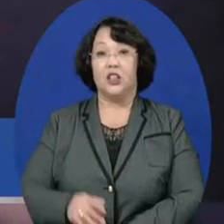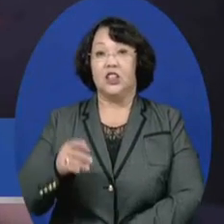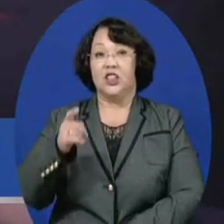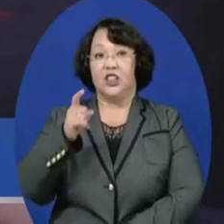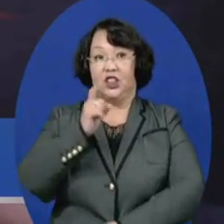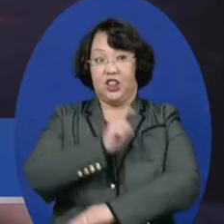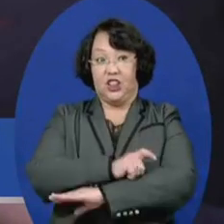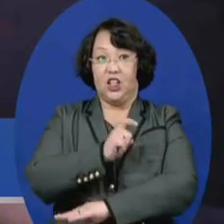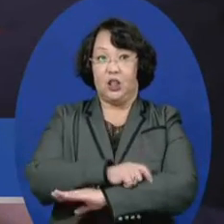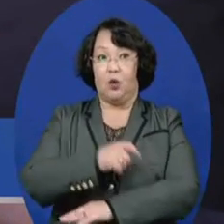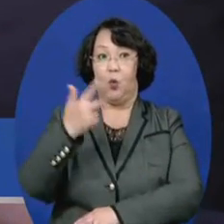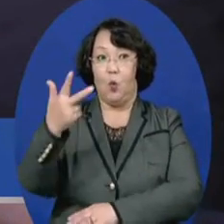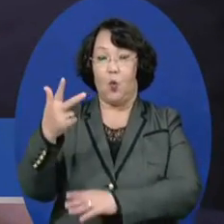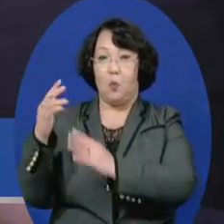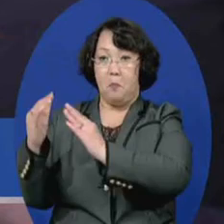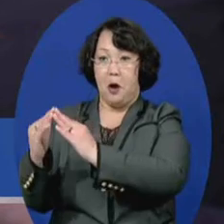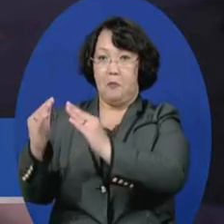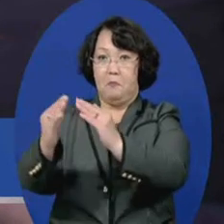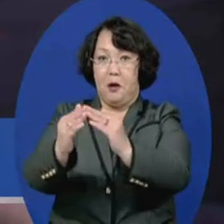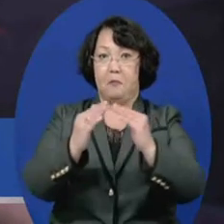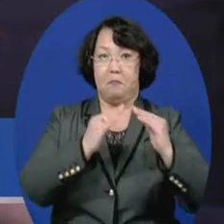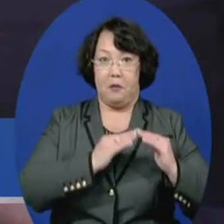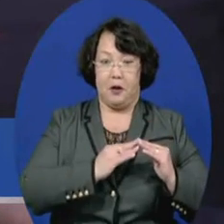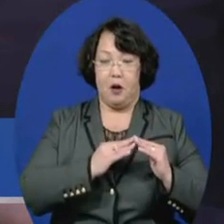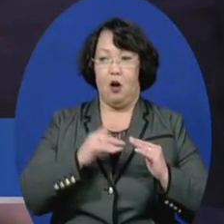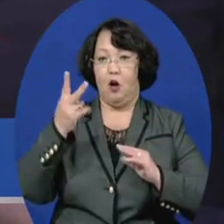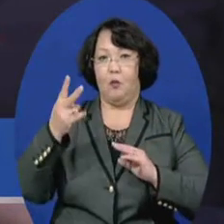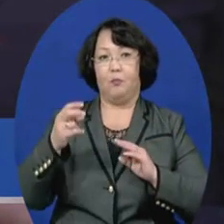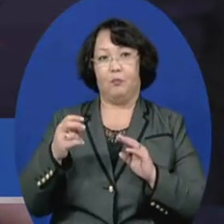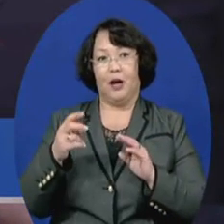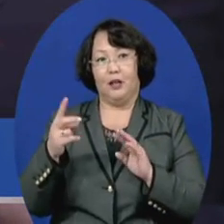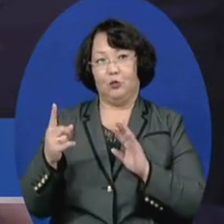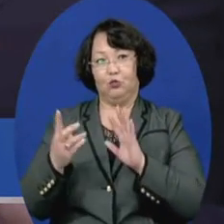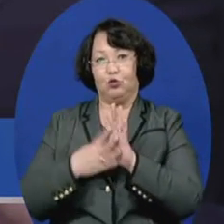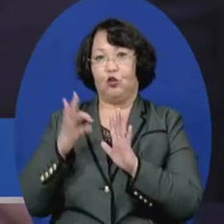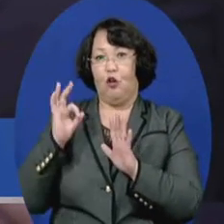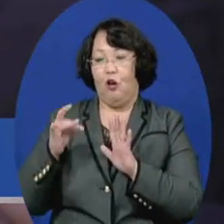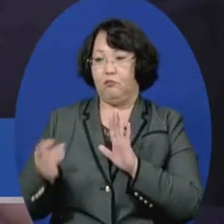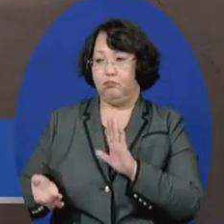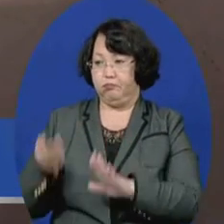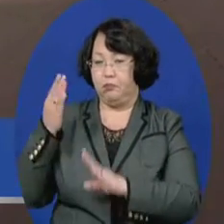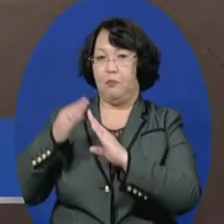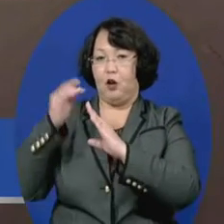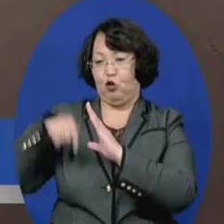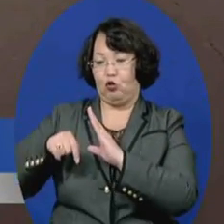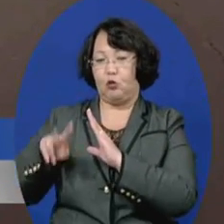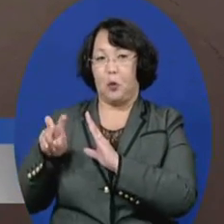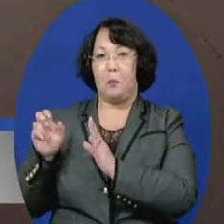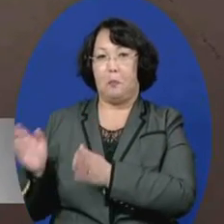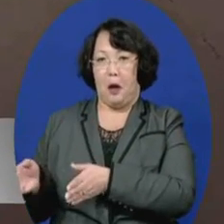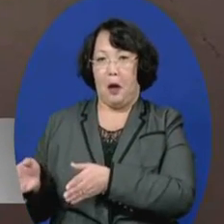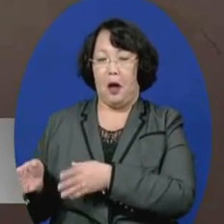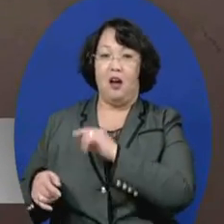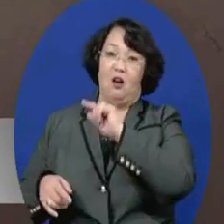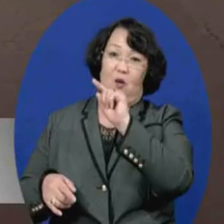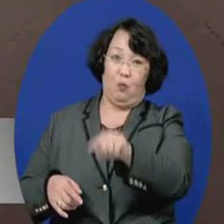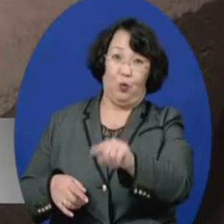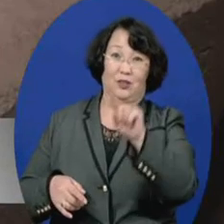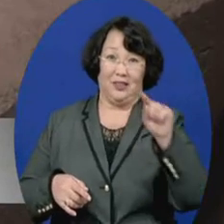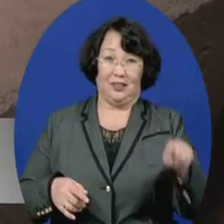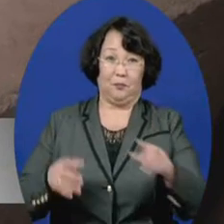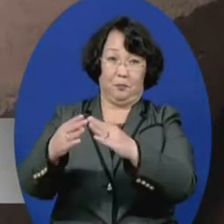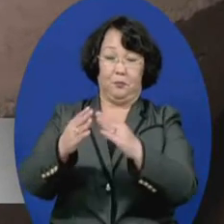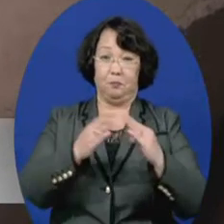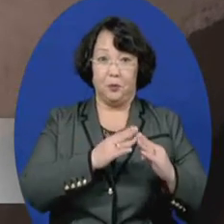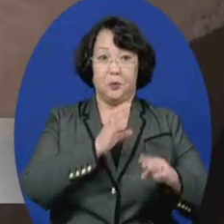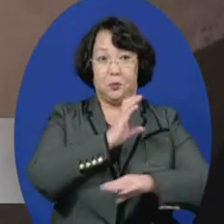байртай. 1-р байр мөн дотор 2019 онд ашиглалтанд орсон учраас хайрцан гоног дотор нь ойлтой бүх юм шийдэгдсэн. Бусад сурагчдын маань бол дандаа ингээ гадаа нойлд бийцдэг